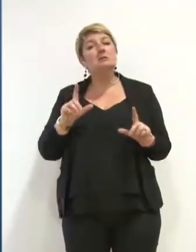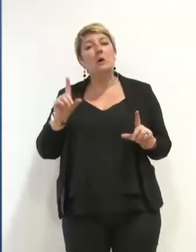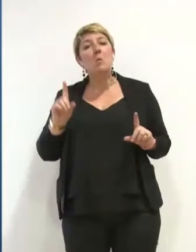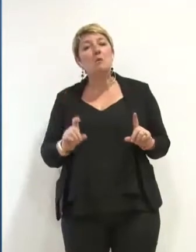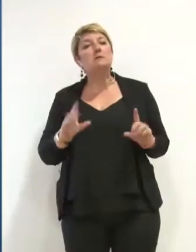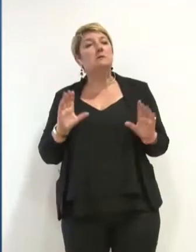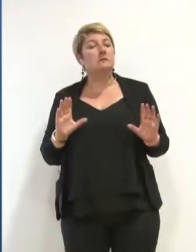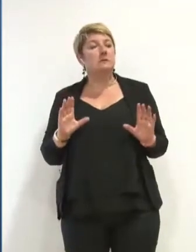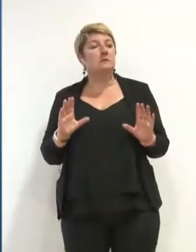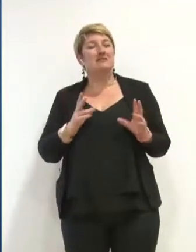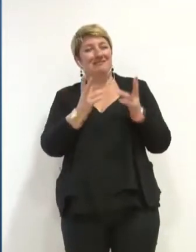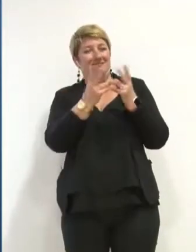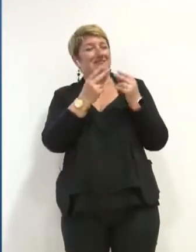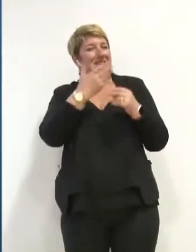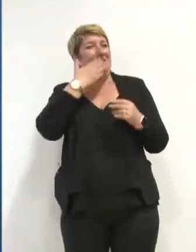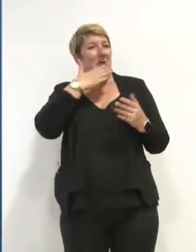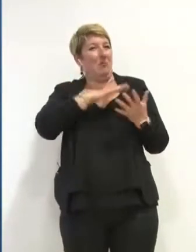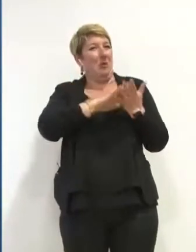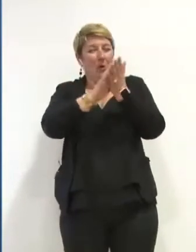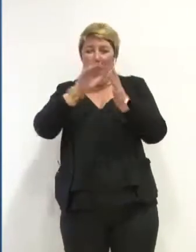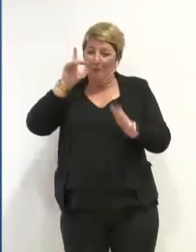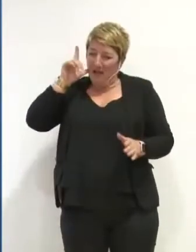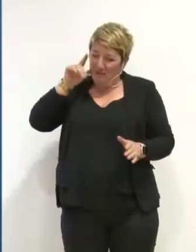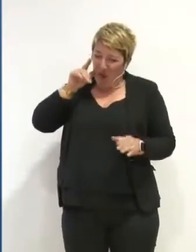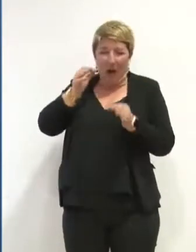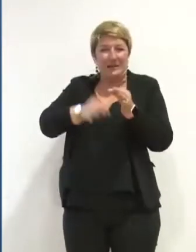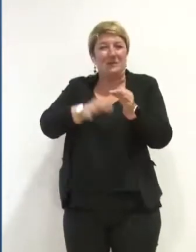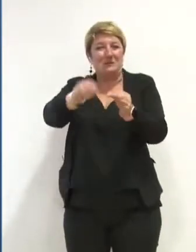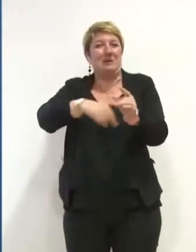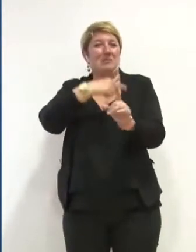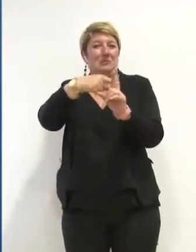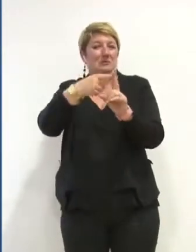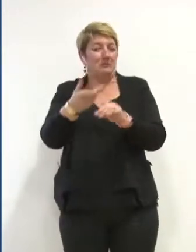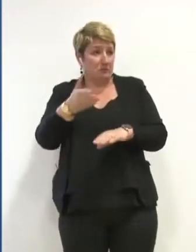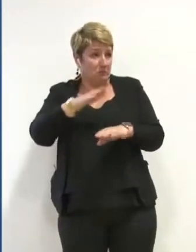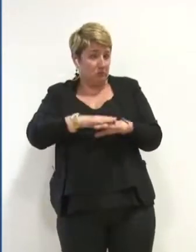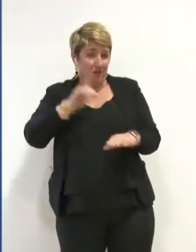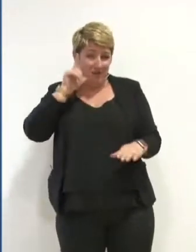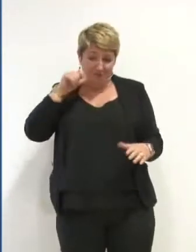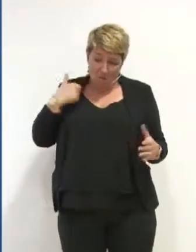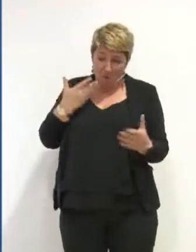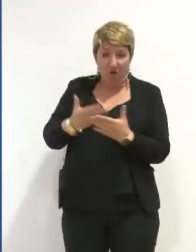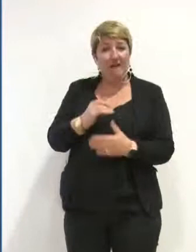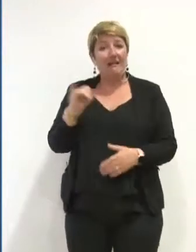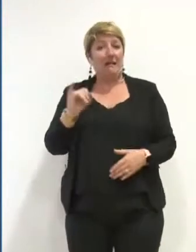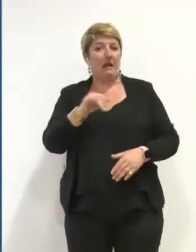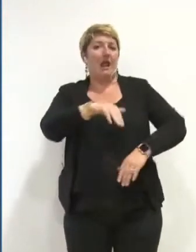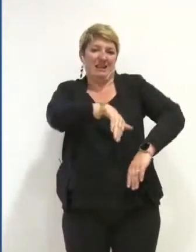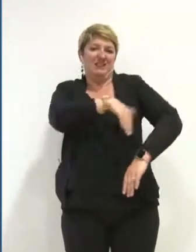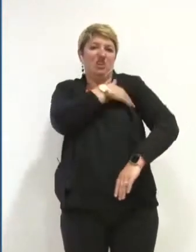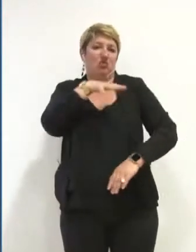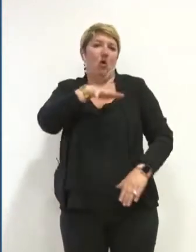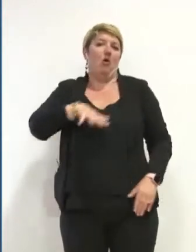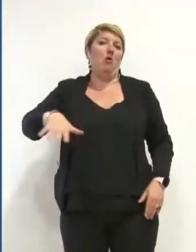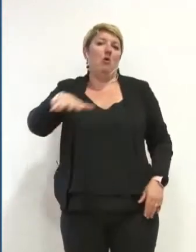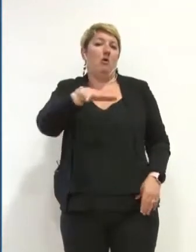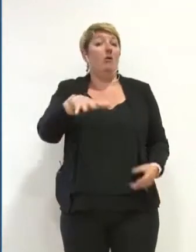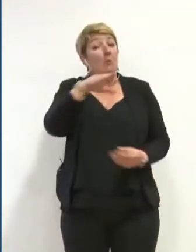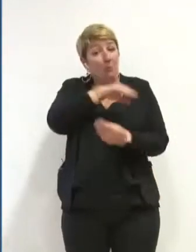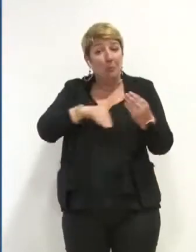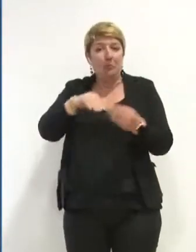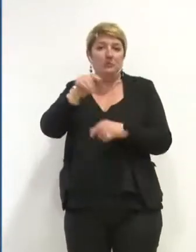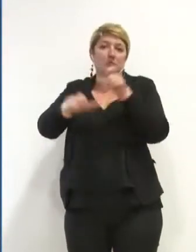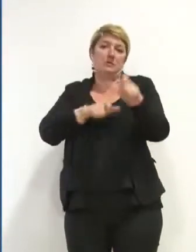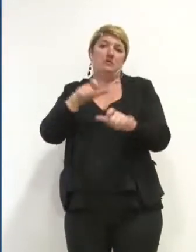vos efforts portent leurs fruits. En réalité, les seuls efforts produits l'ont été par les agents de cette ville et les Grenoblois